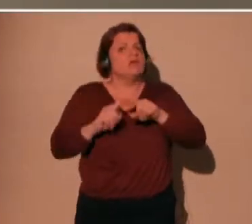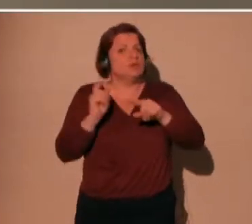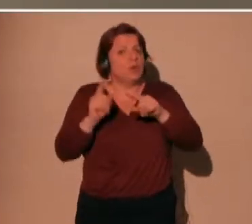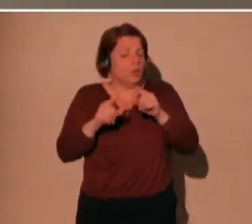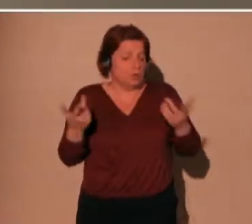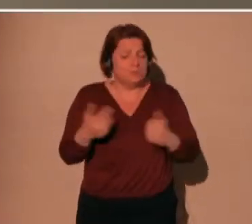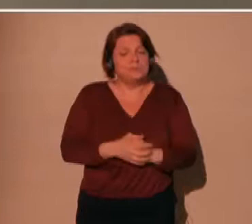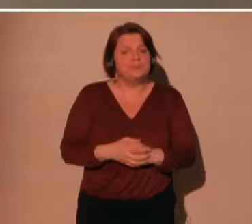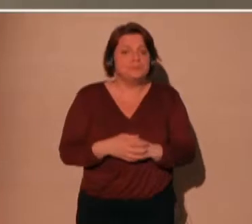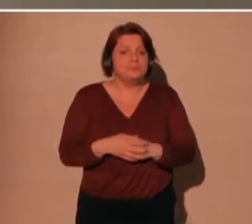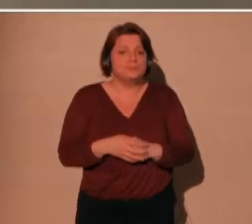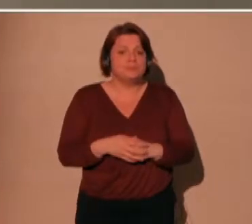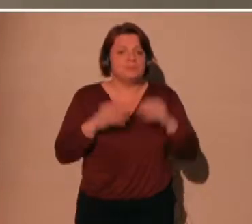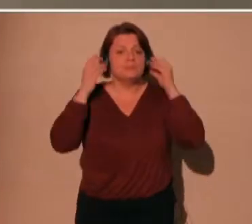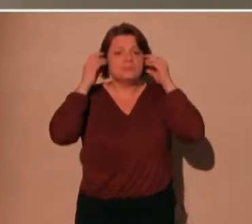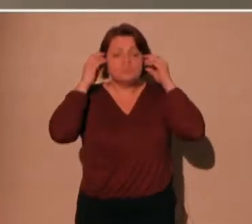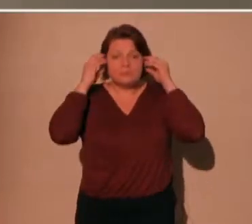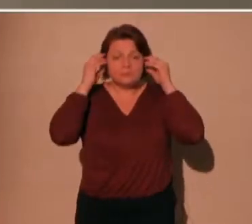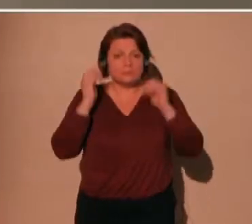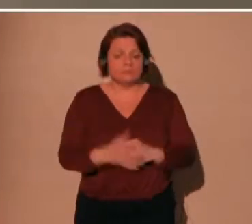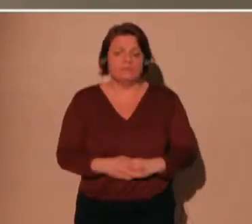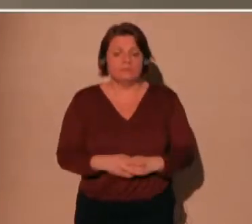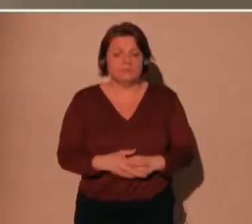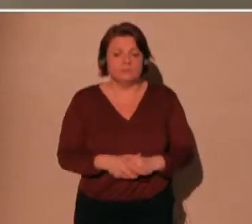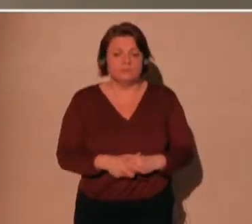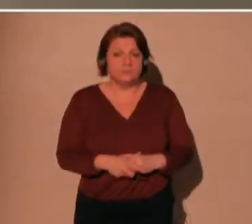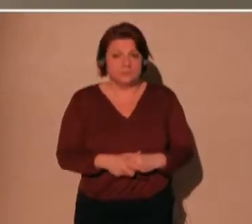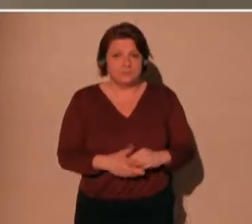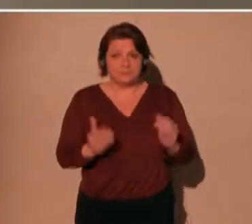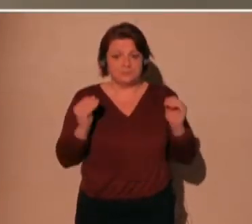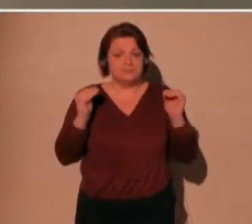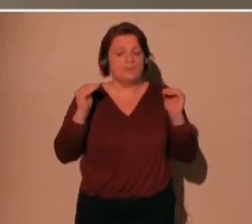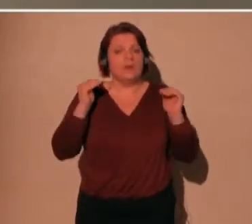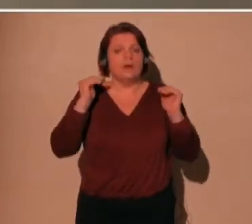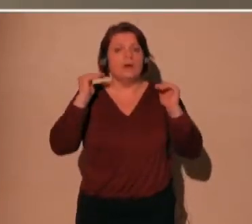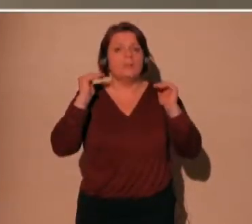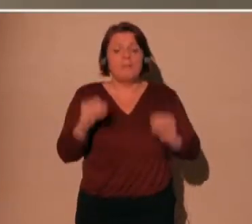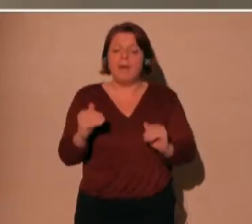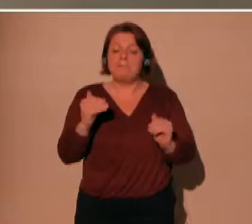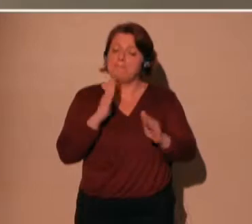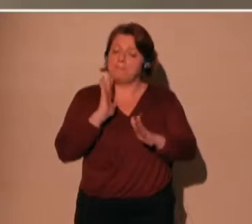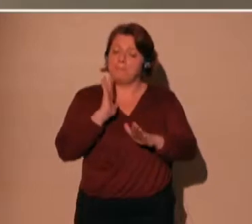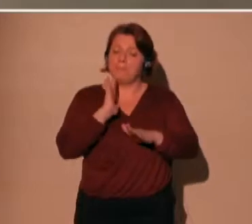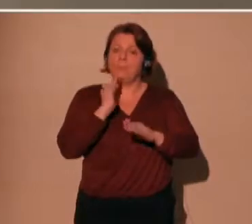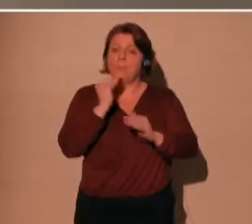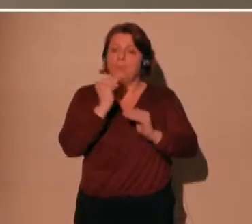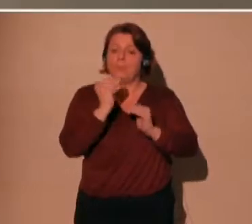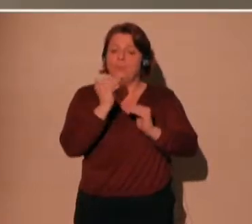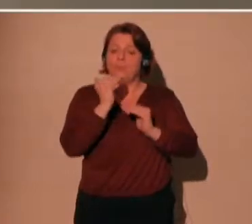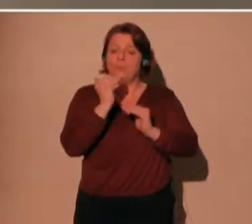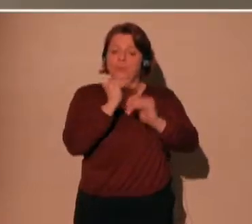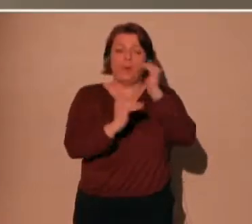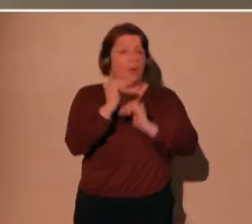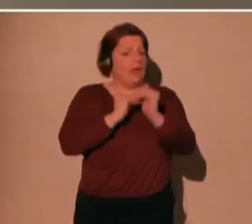de tâches. Alors, malgré tous ces progrès, il y a encore des limites